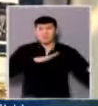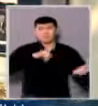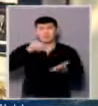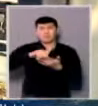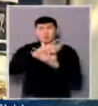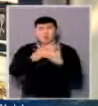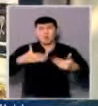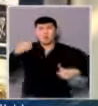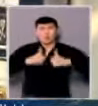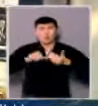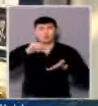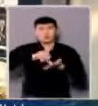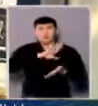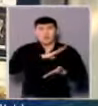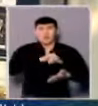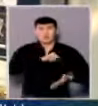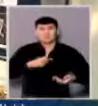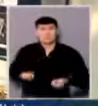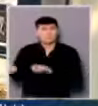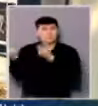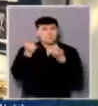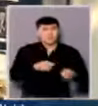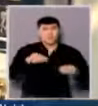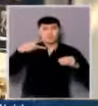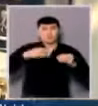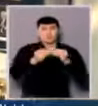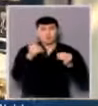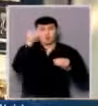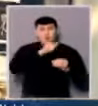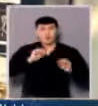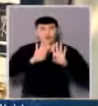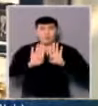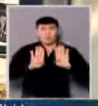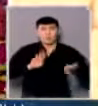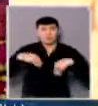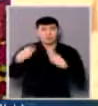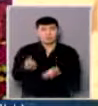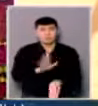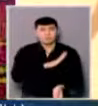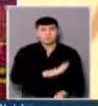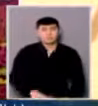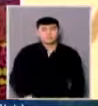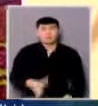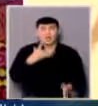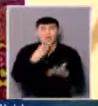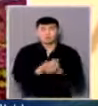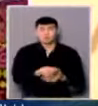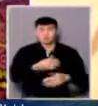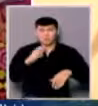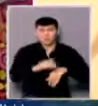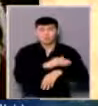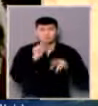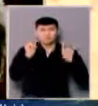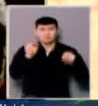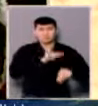на многих конкурсах. Он сам привез ее в 2010 году и передал в фонд музея. За свой многолетний добросовестный